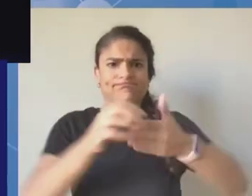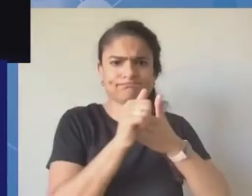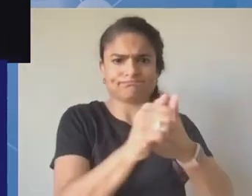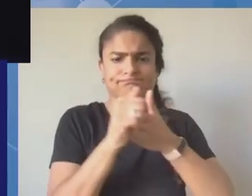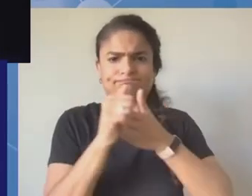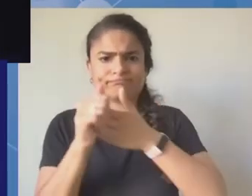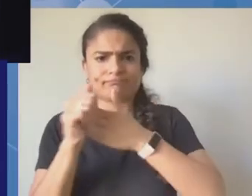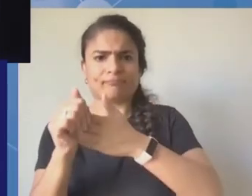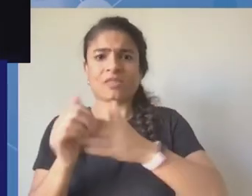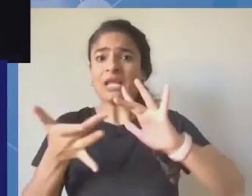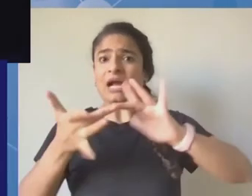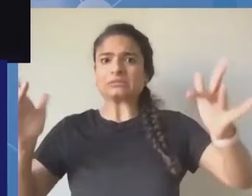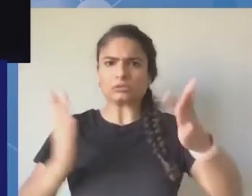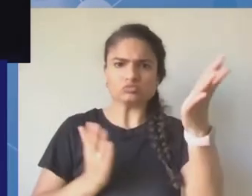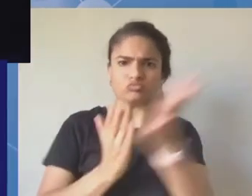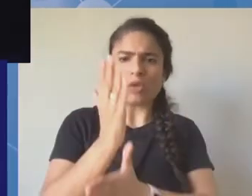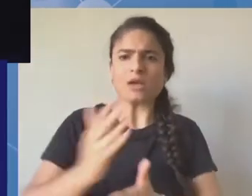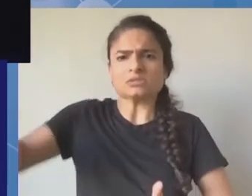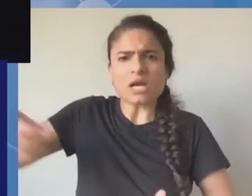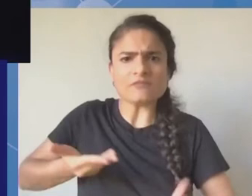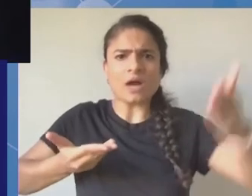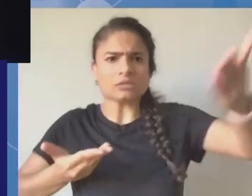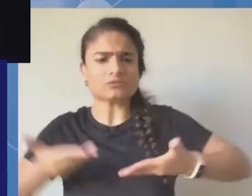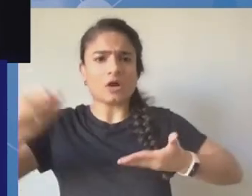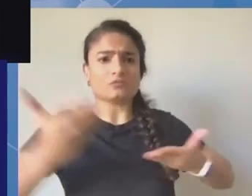和年轻的代表，